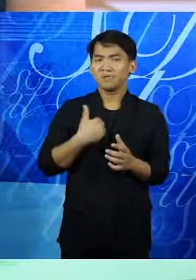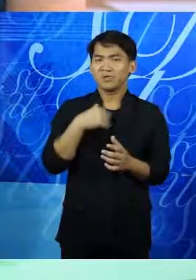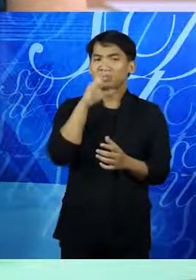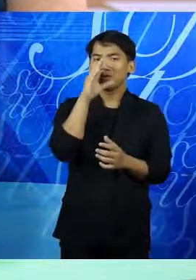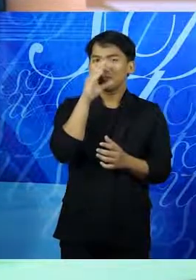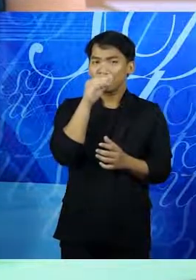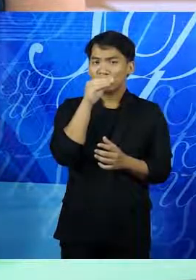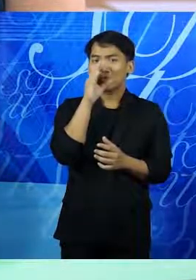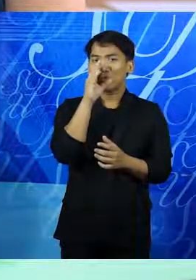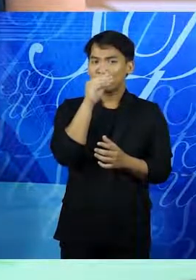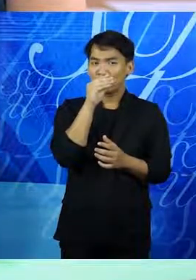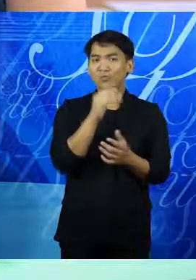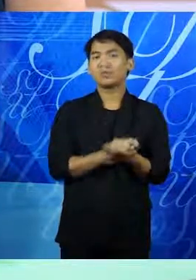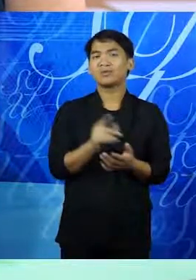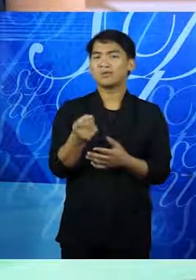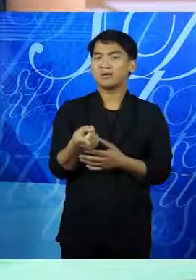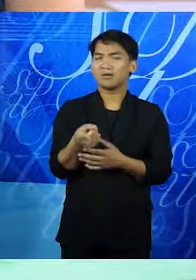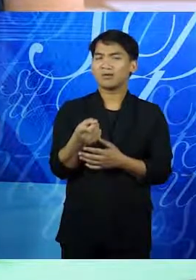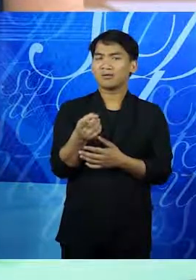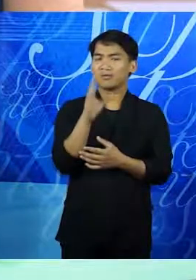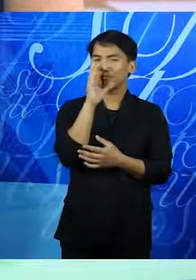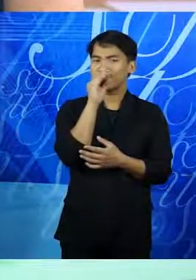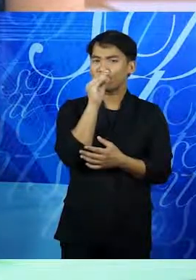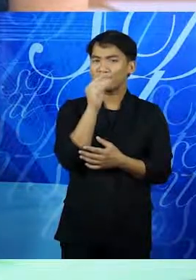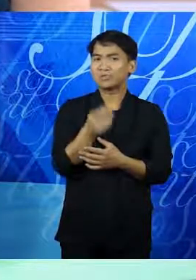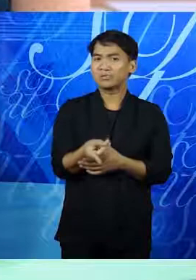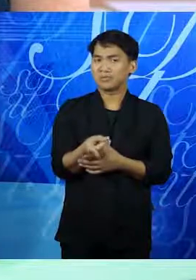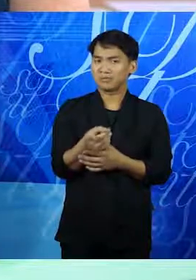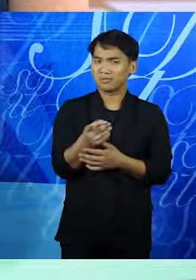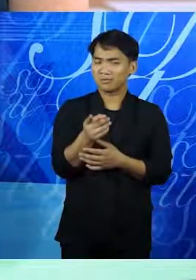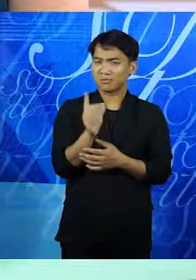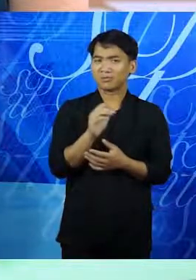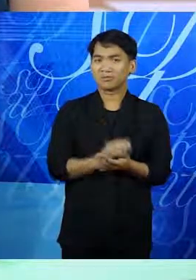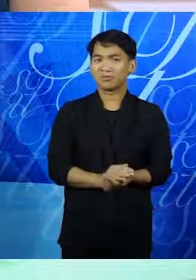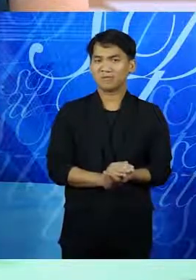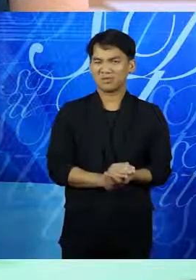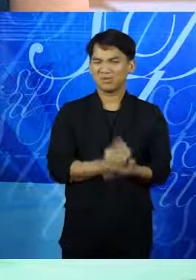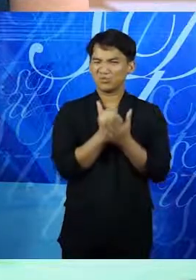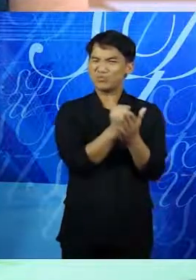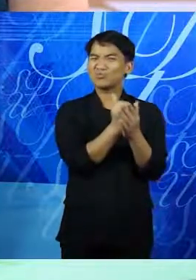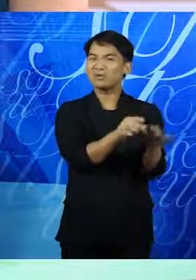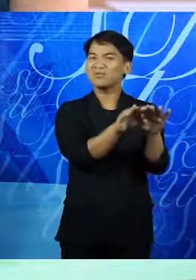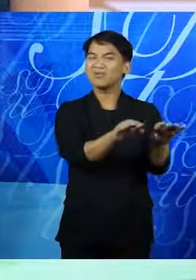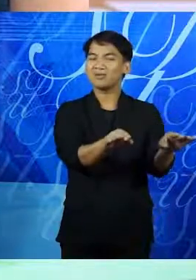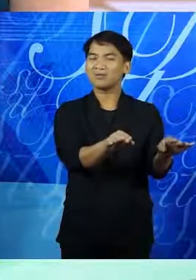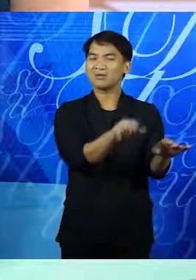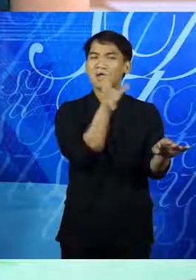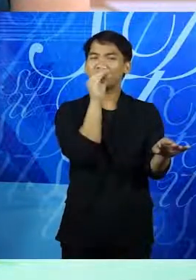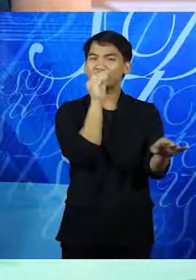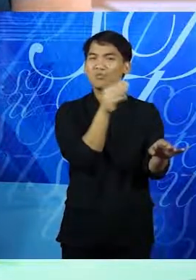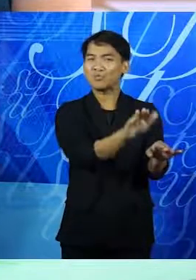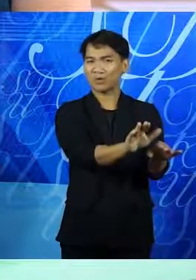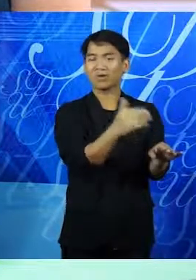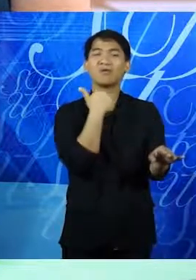าการดึงประโยคให้ช้าลงเพื่อที่จะกระตุ้นให้เด็กเนี่ยสามารถออกเสียงได้นะคะซึ่งต